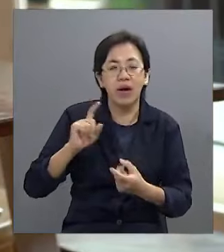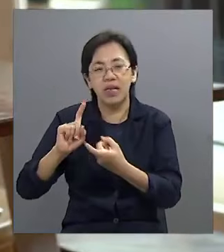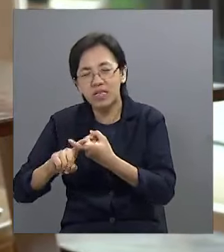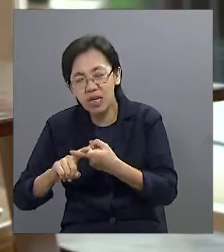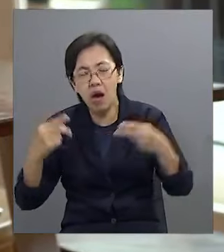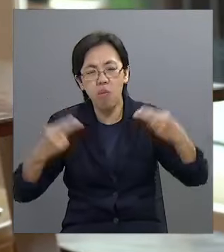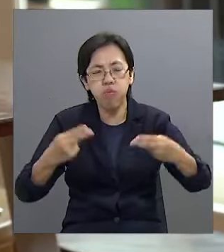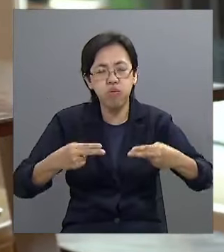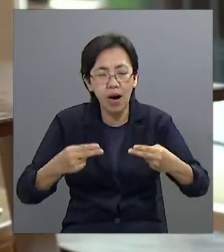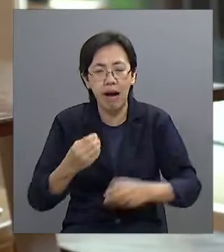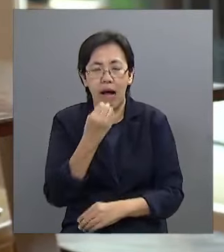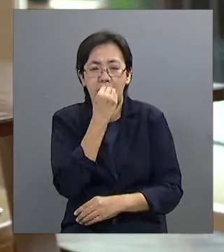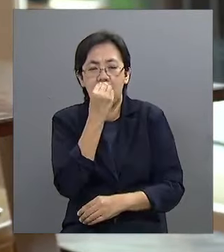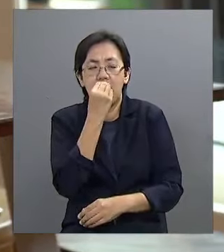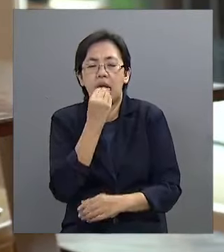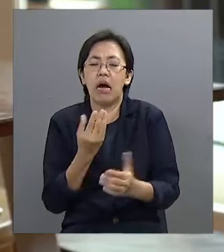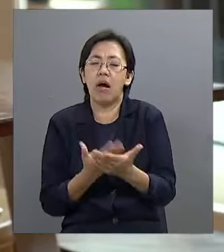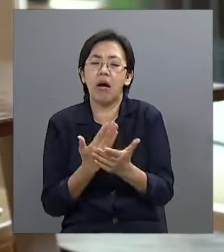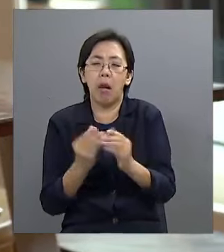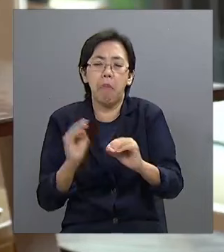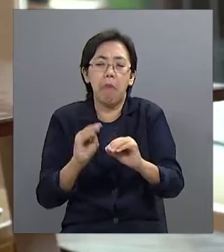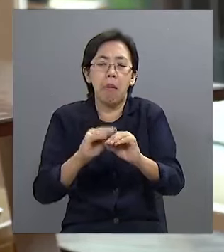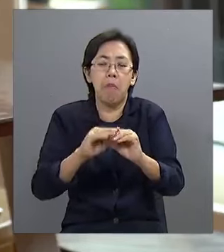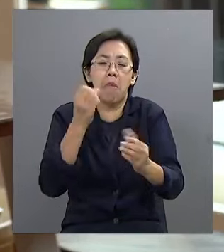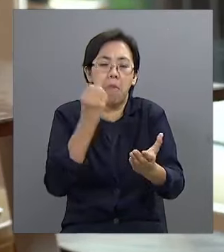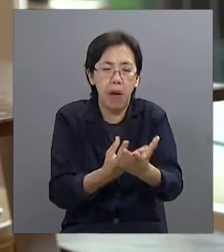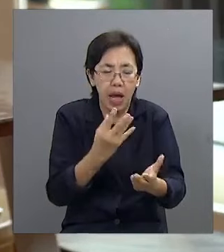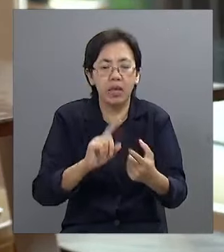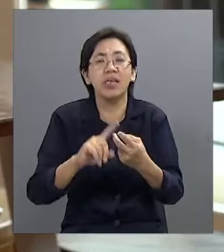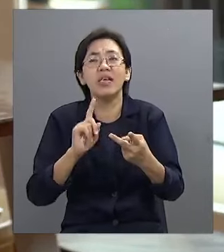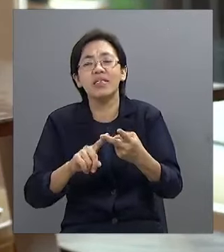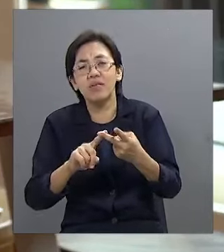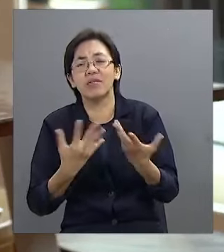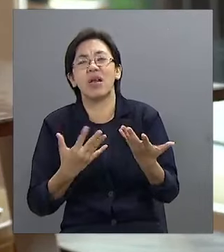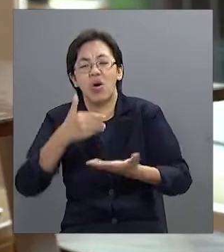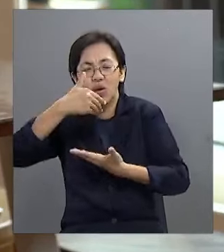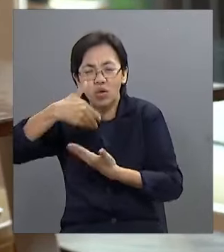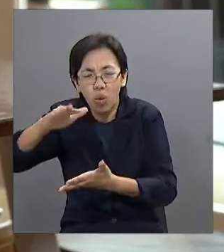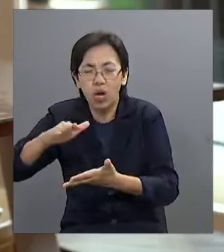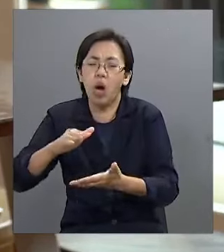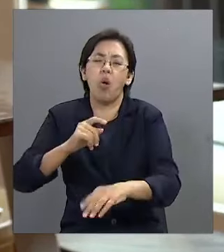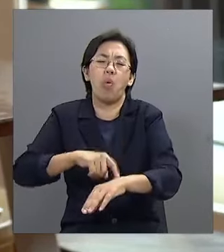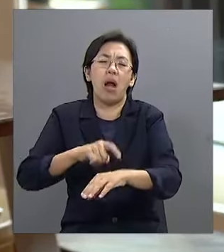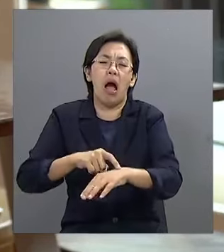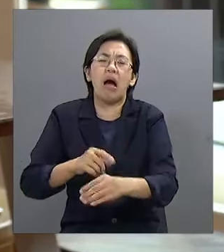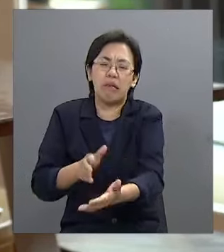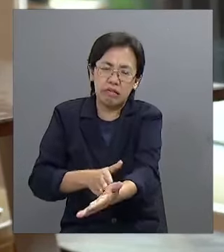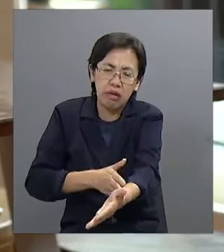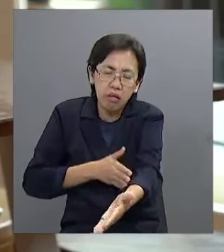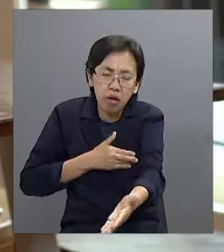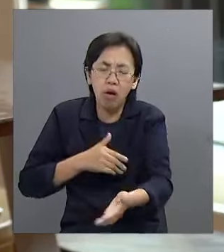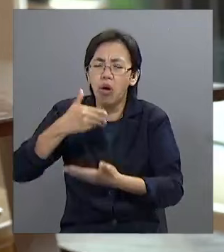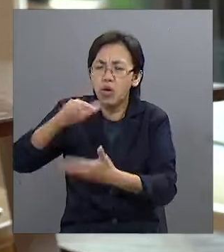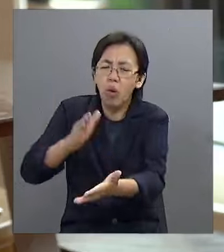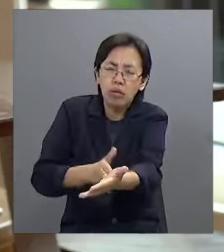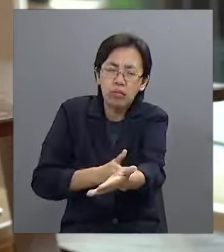หารเนี่ยมันก็มาจาก2ประเทศนี้ด้วยแล้วก็การขนส่งที่ล่าช้าอะไรต่างๆอะไรเงี้ยค่ะมันก็ขึ้นมาเป็นแบบโดมิโน